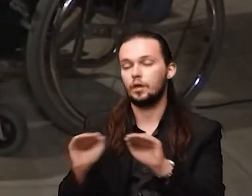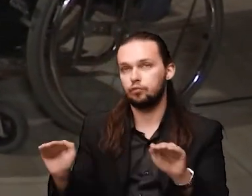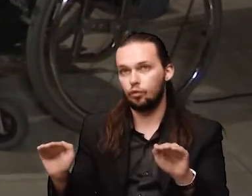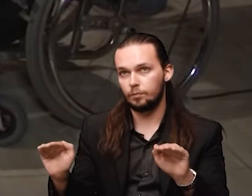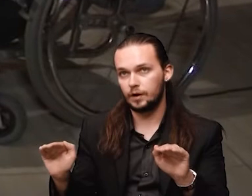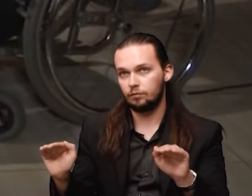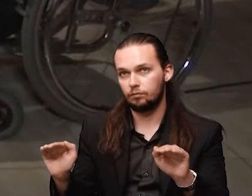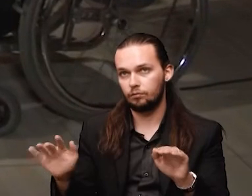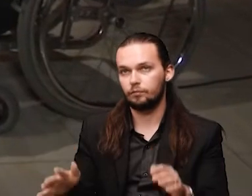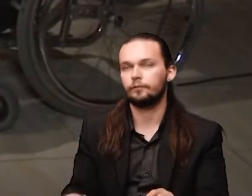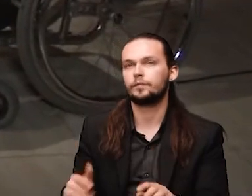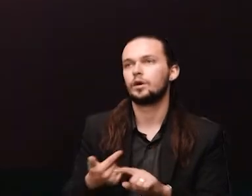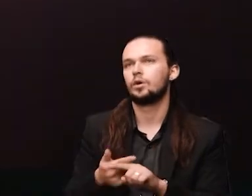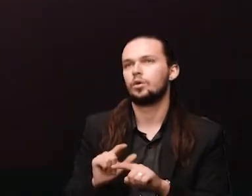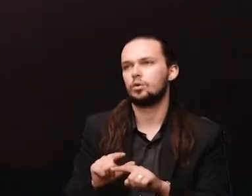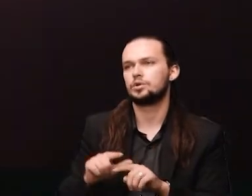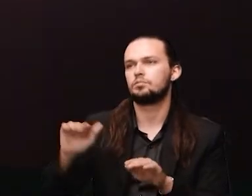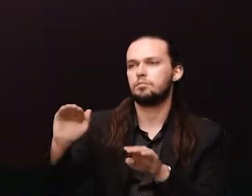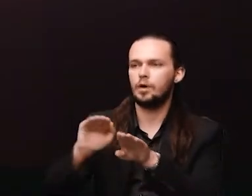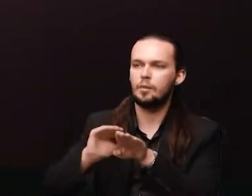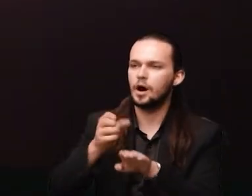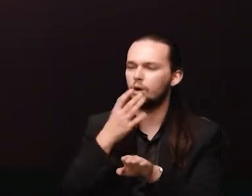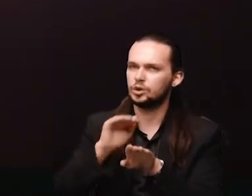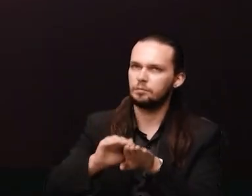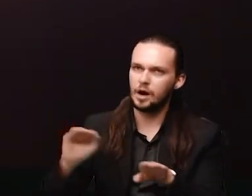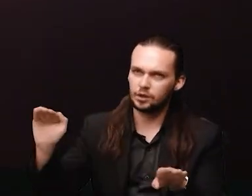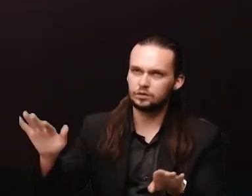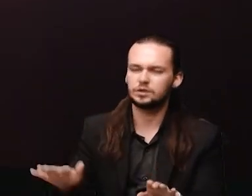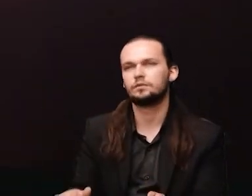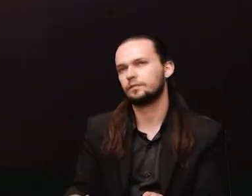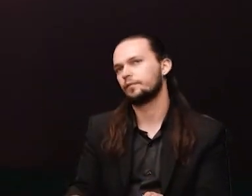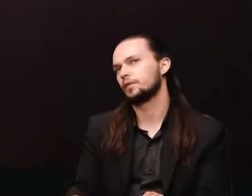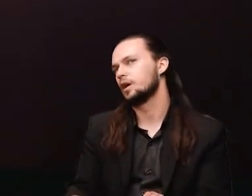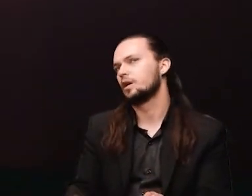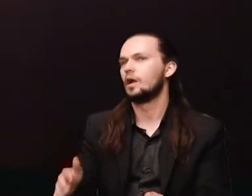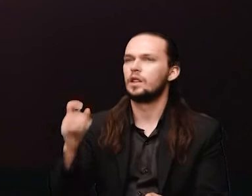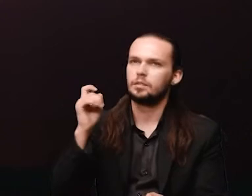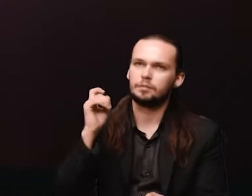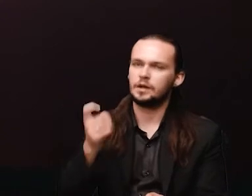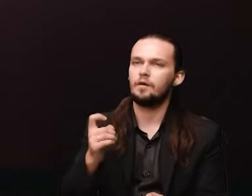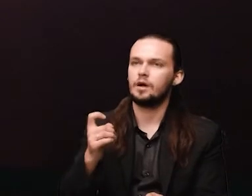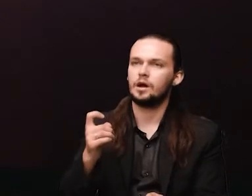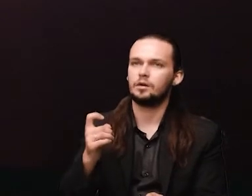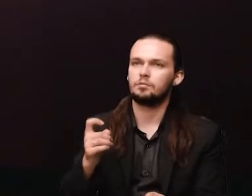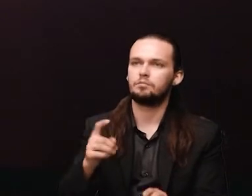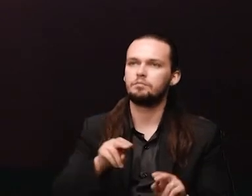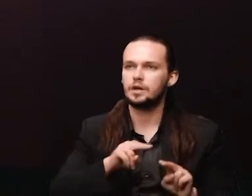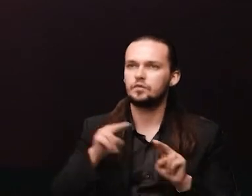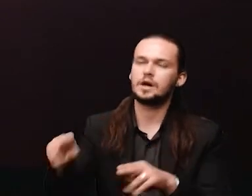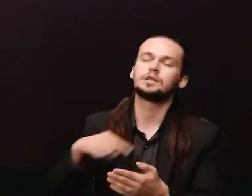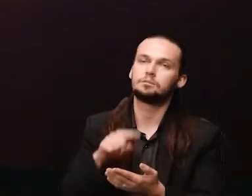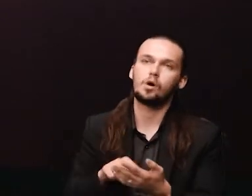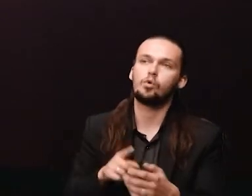Платформа, как правило, невысокая, очень покатый пандус. То есть передвигаться на трамвае по городу крайне